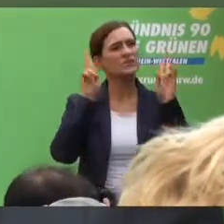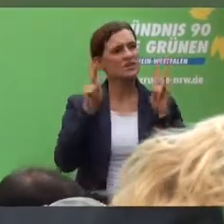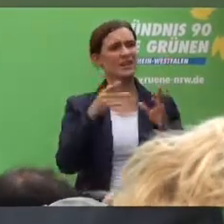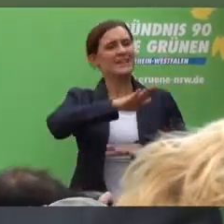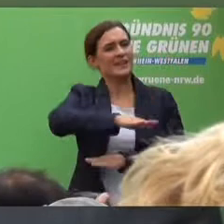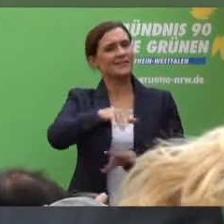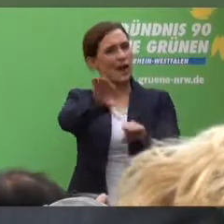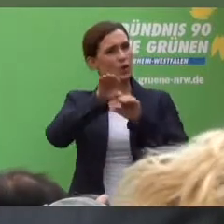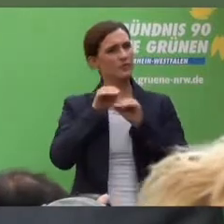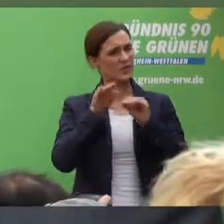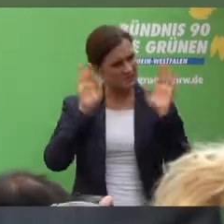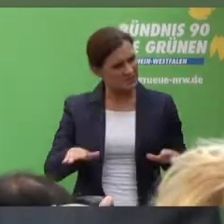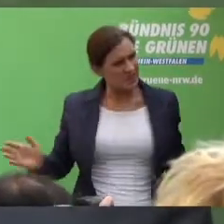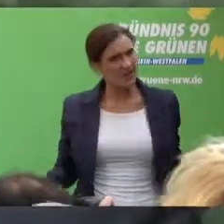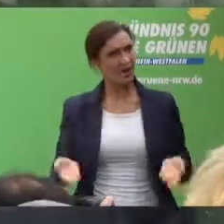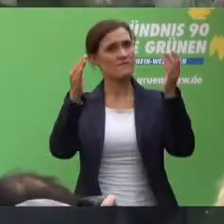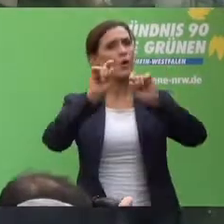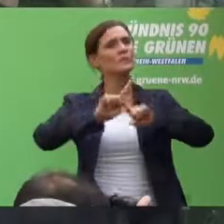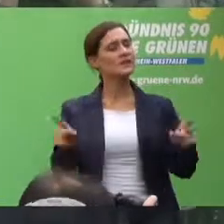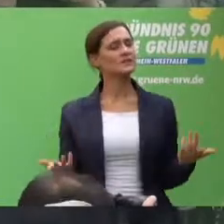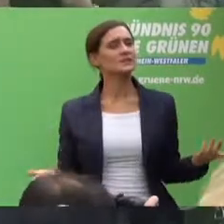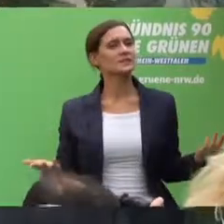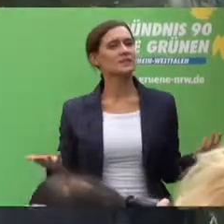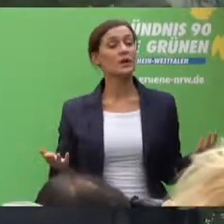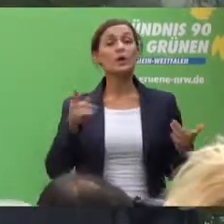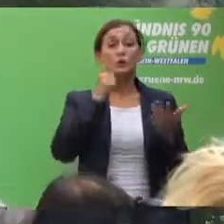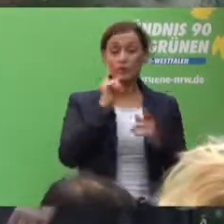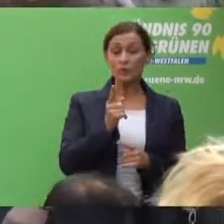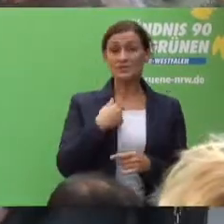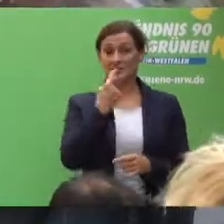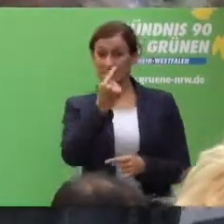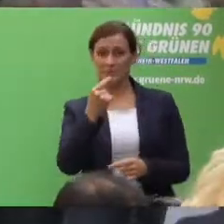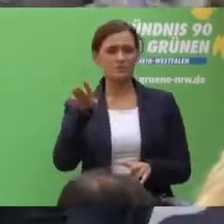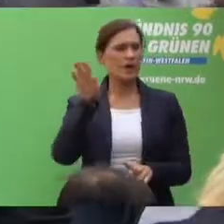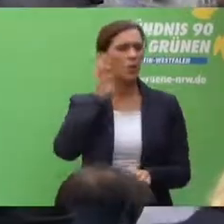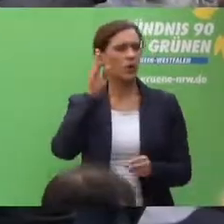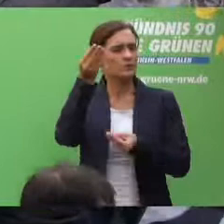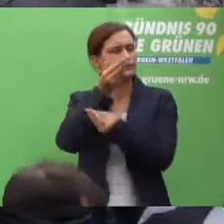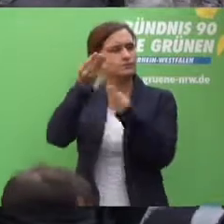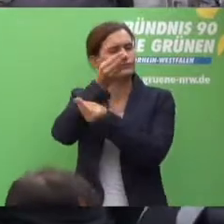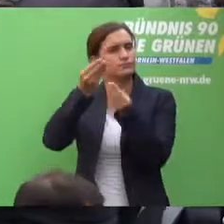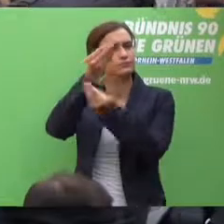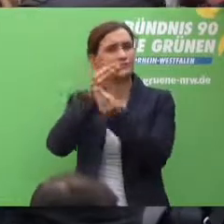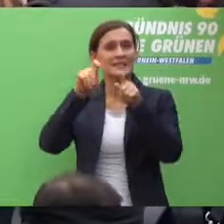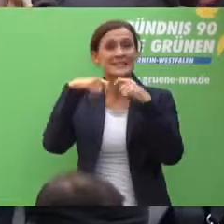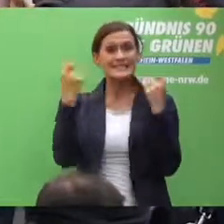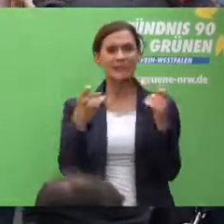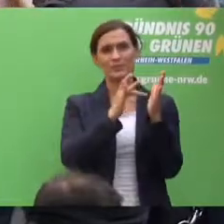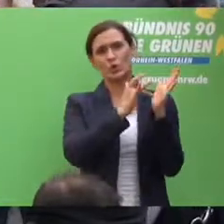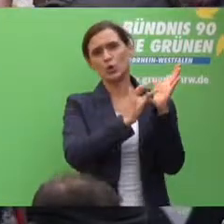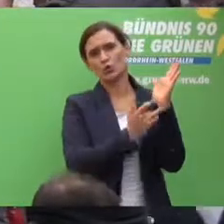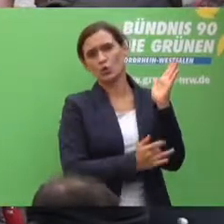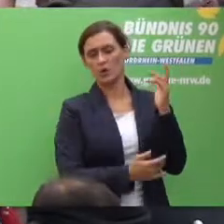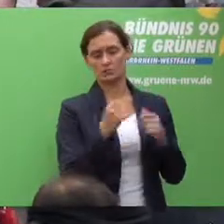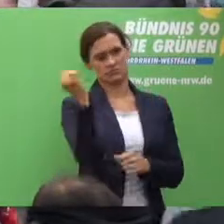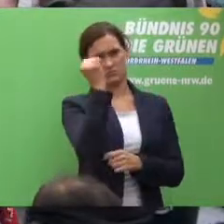adoptieren. Man muss sich mal anhören, was da für abenteuerliche Begründungen